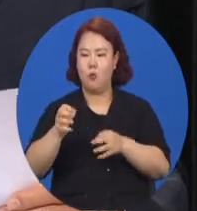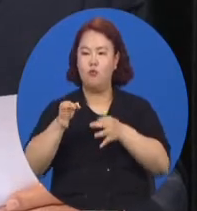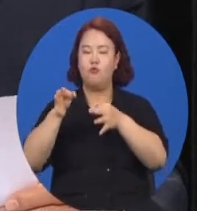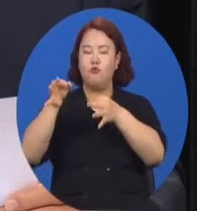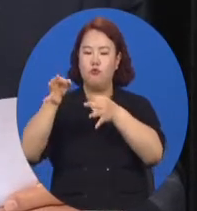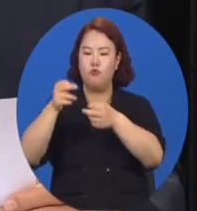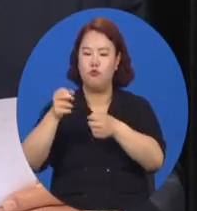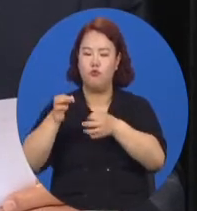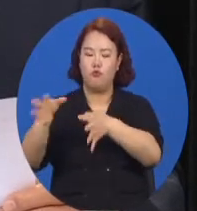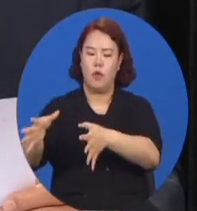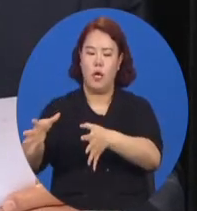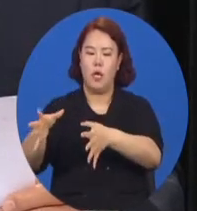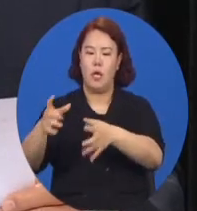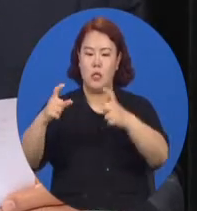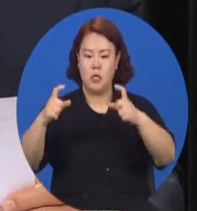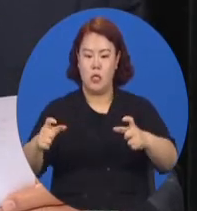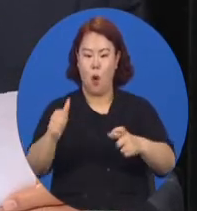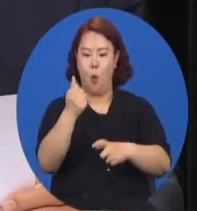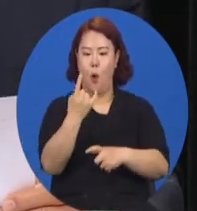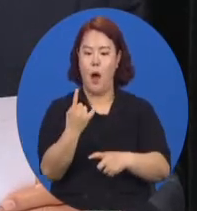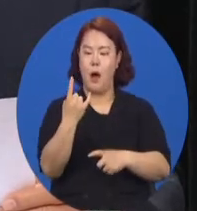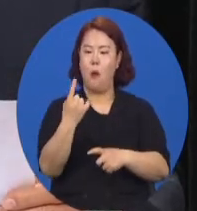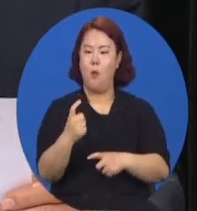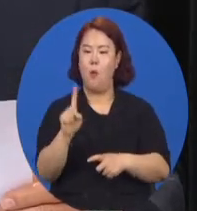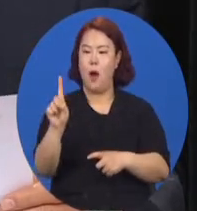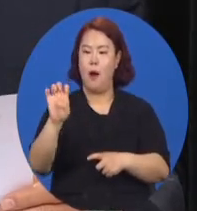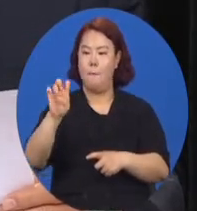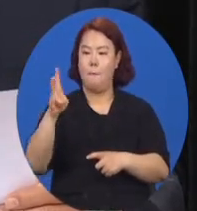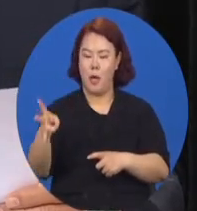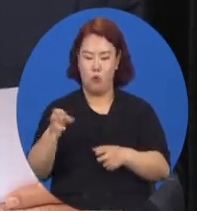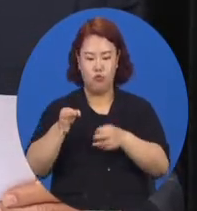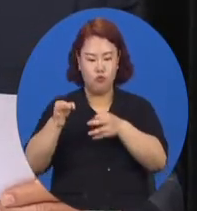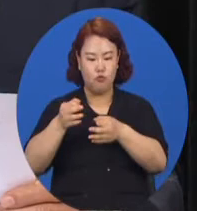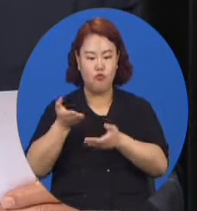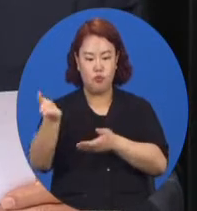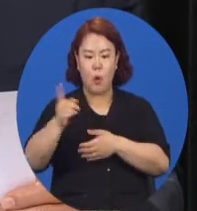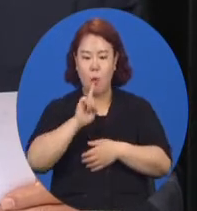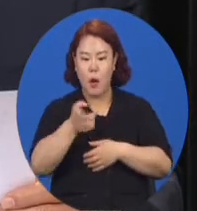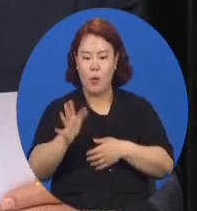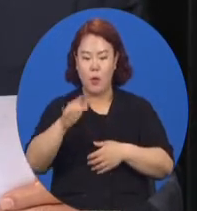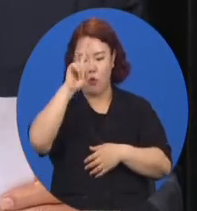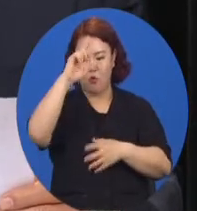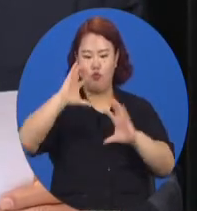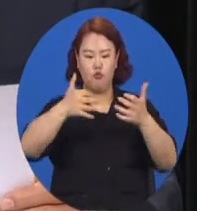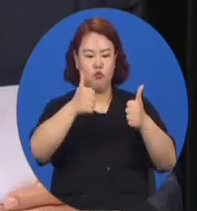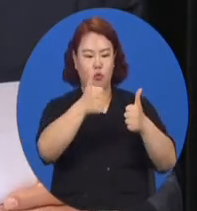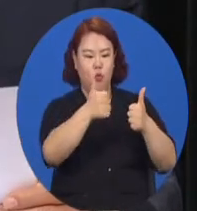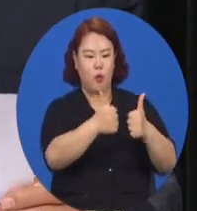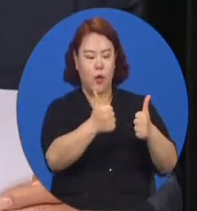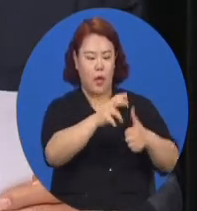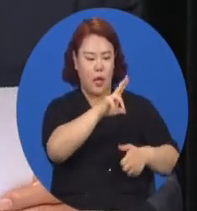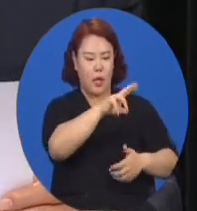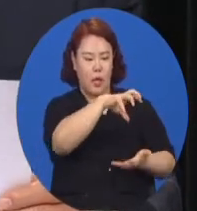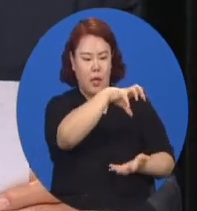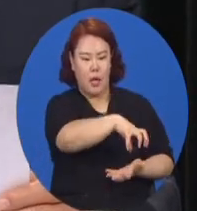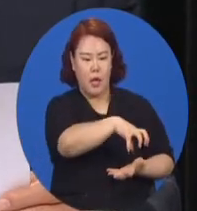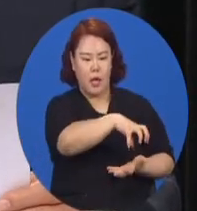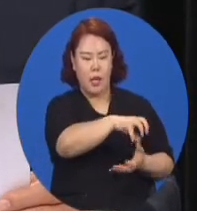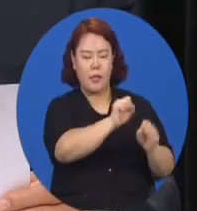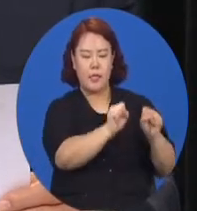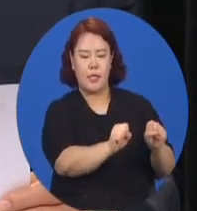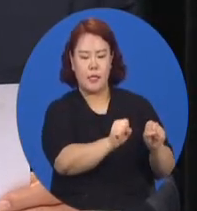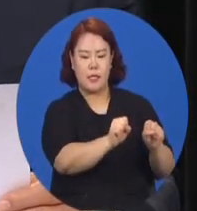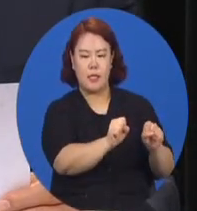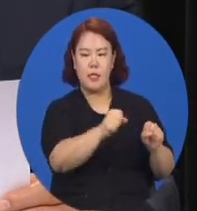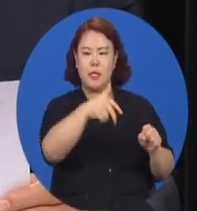했는데 이 재원은 국회에 계류 중인 지역자원개발세로 하시겠다고 했습니다. 아직 통과된 법안도